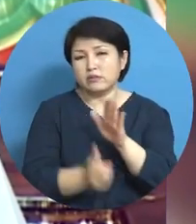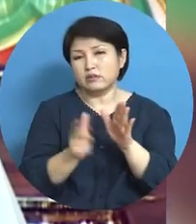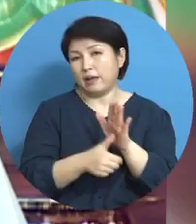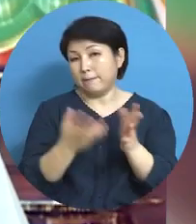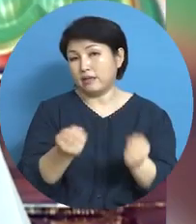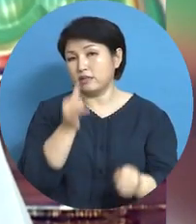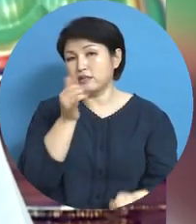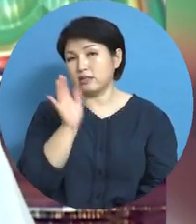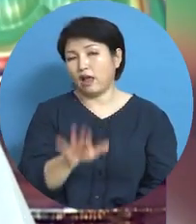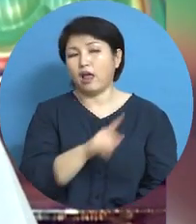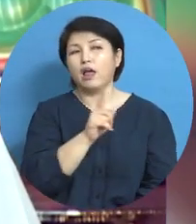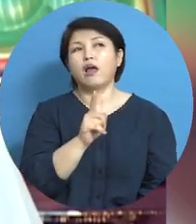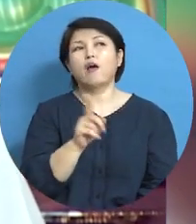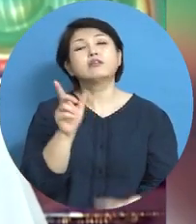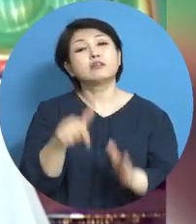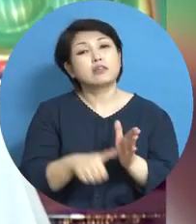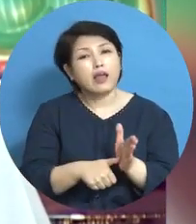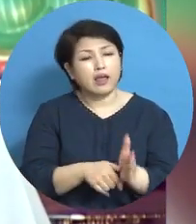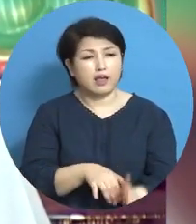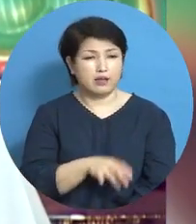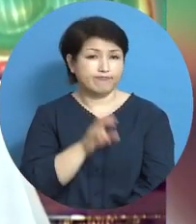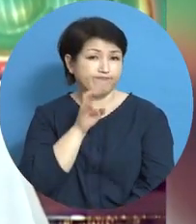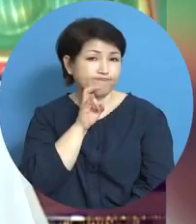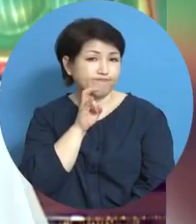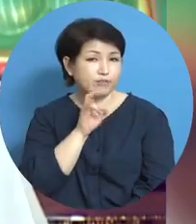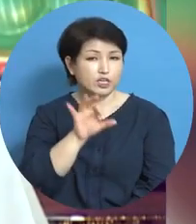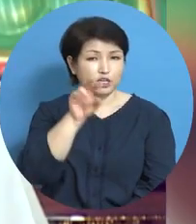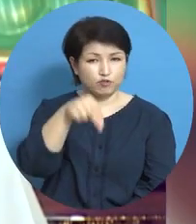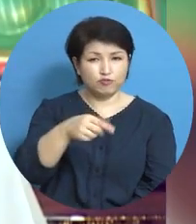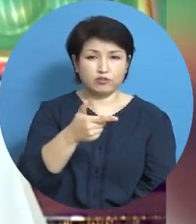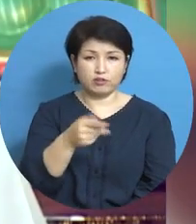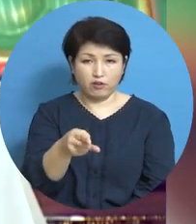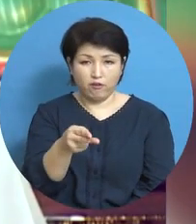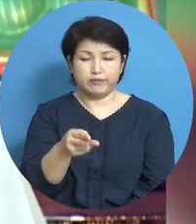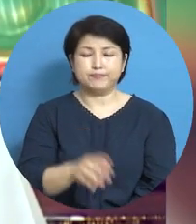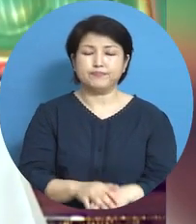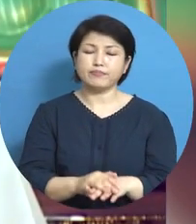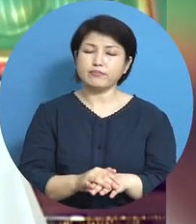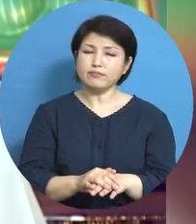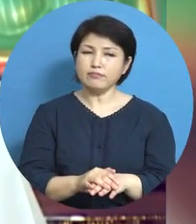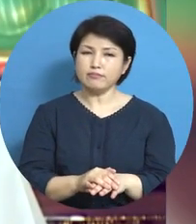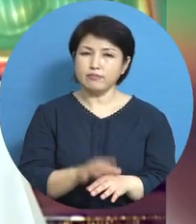제일 아름다운 윤녀를 돈을 많이 주고